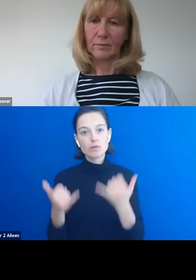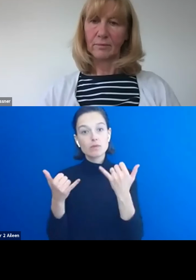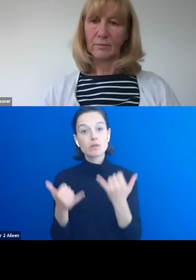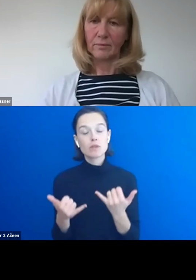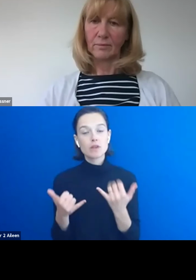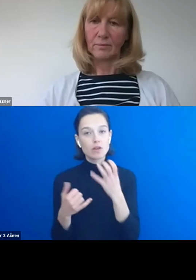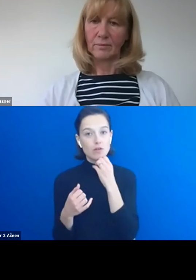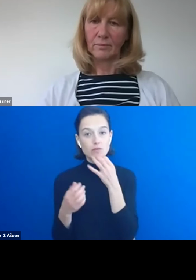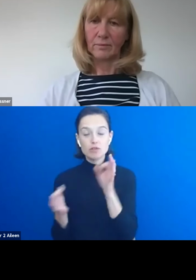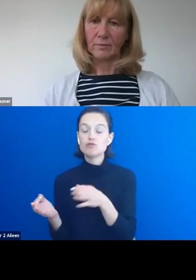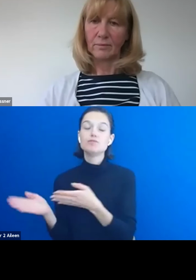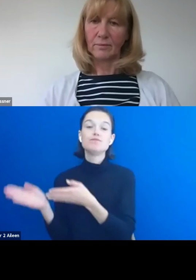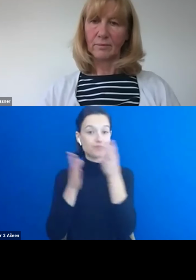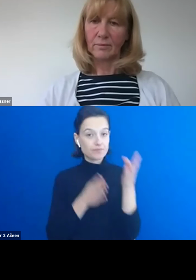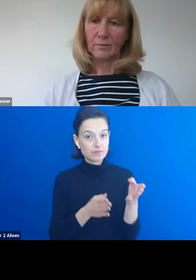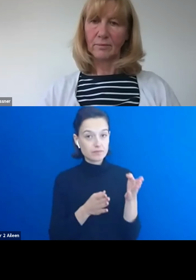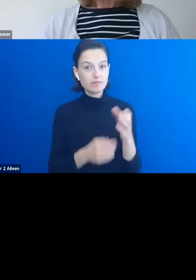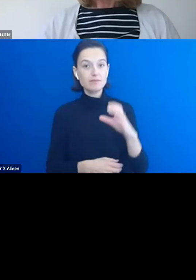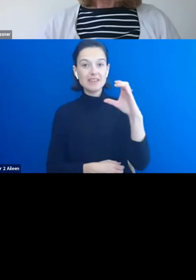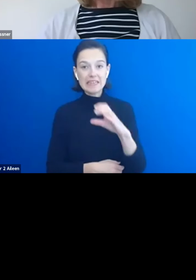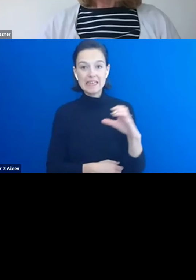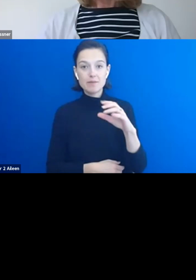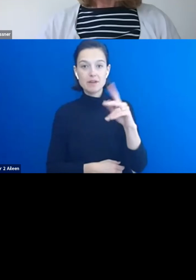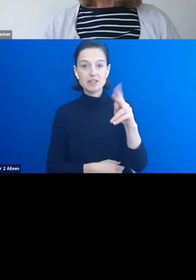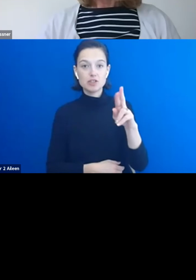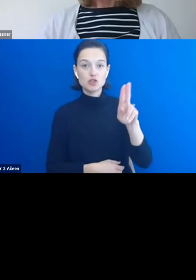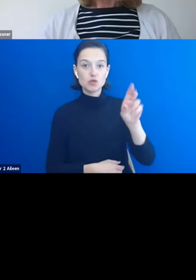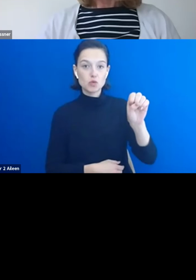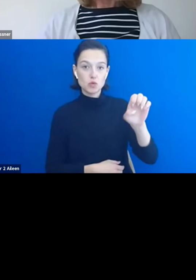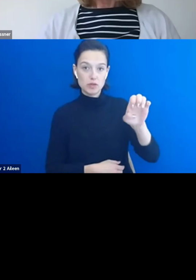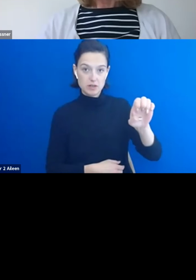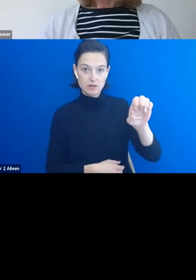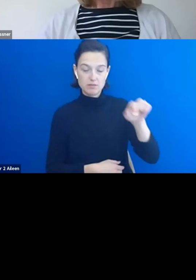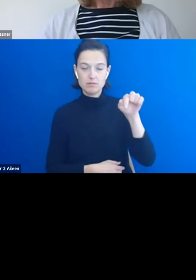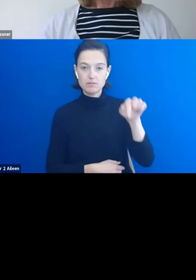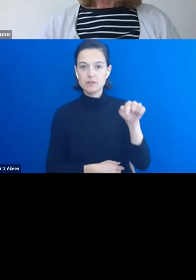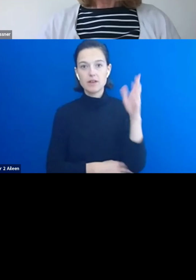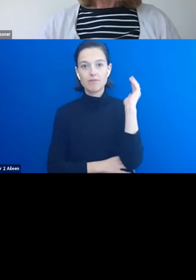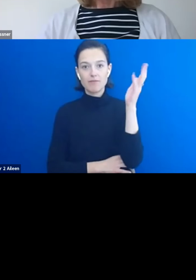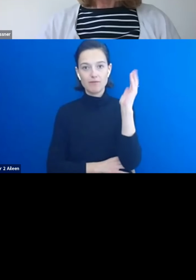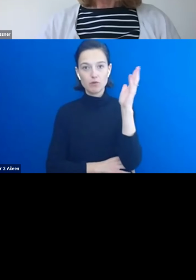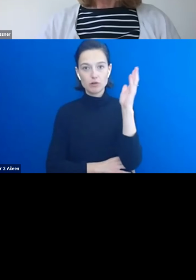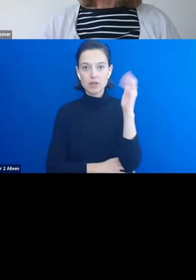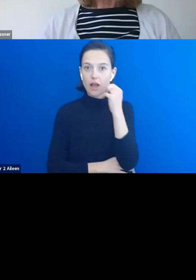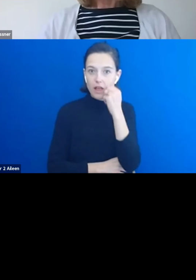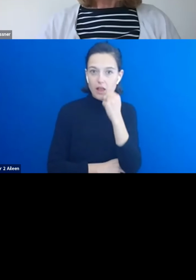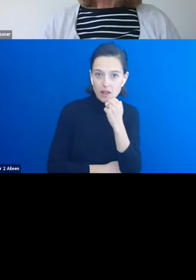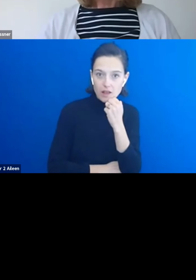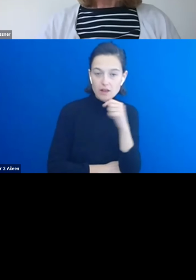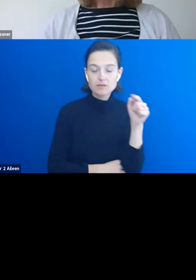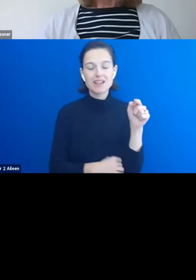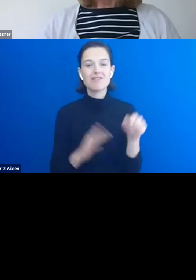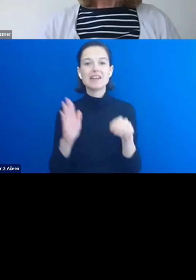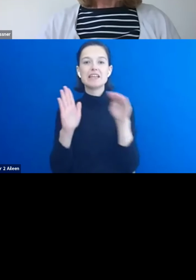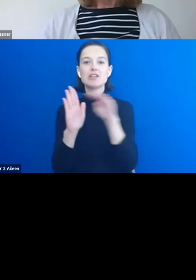Clemens Kruse, der uns einen spannenden Vortrag geben wird, und zwar einen juristischen Überblick über das